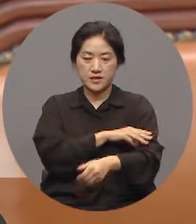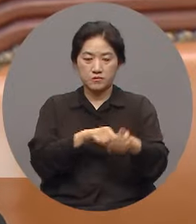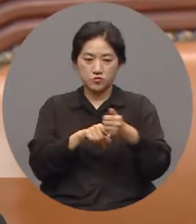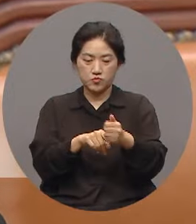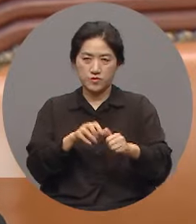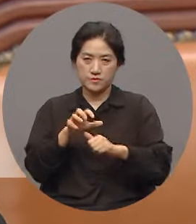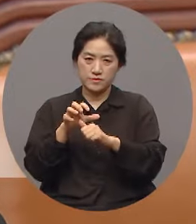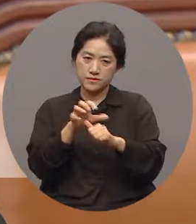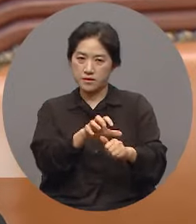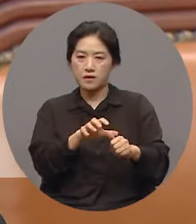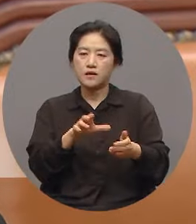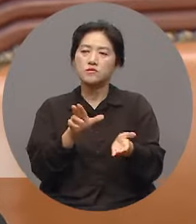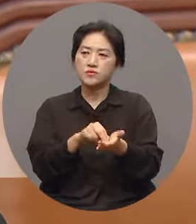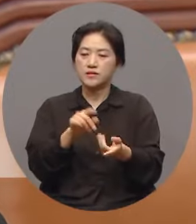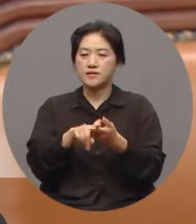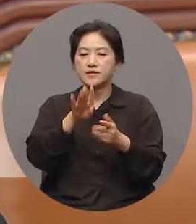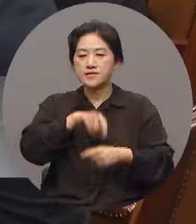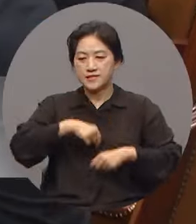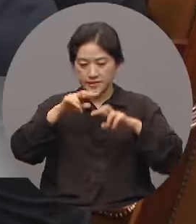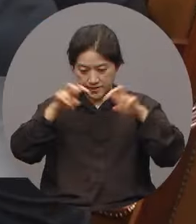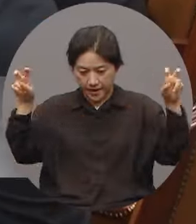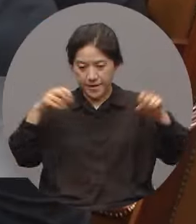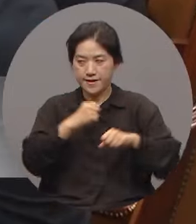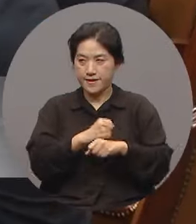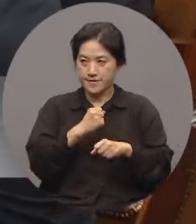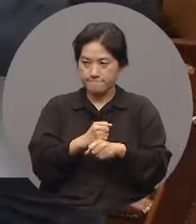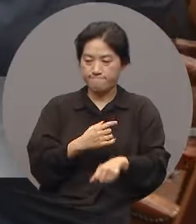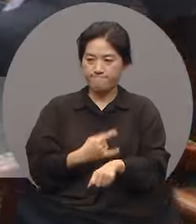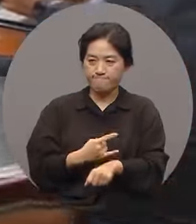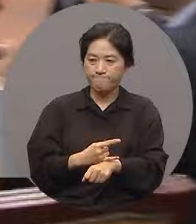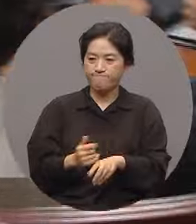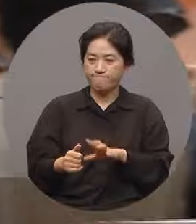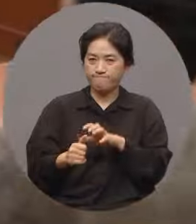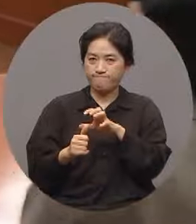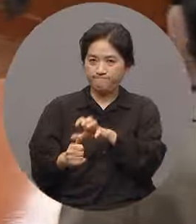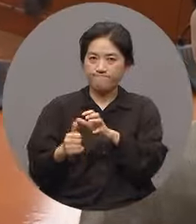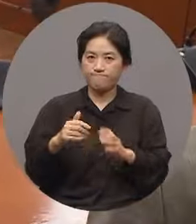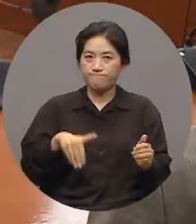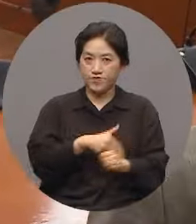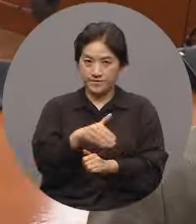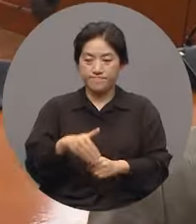외압에 대한 진실을 밝히겠다며 압박 수위를 높였습니다. MBC 뉴스 김정우입니다.